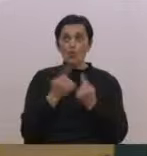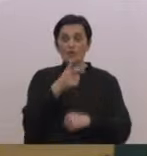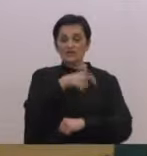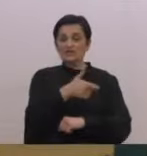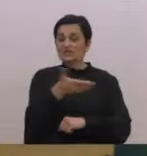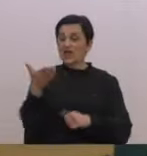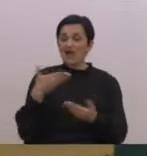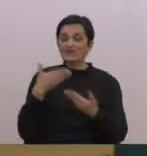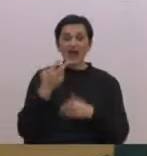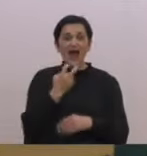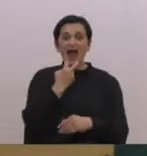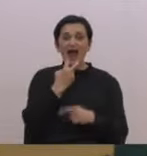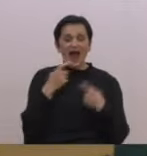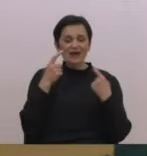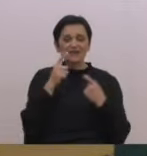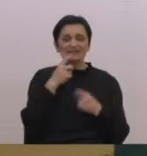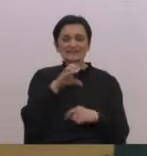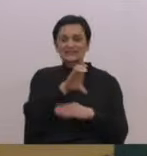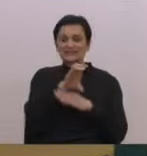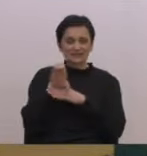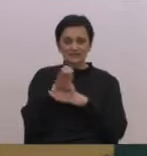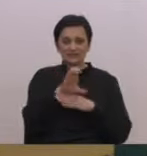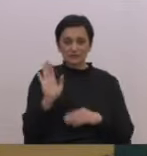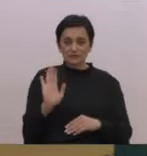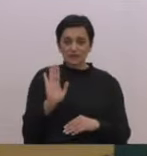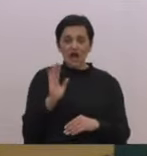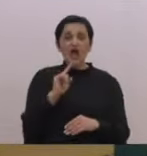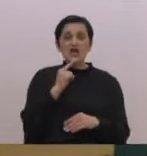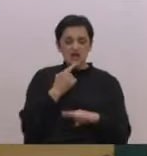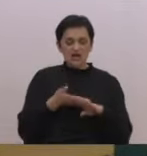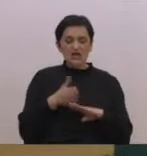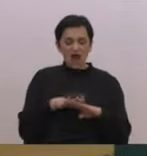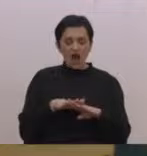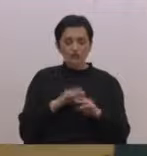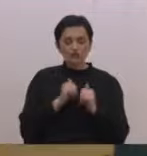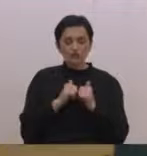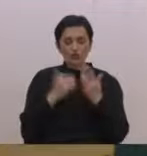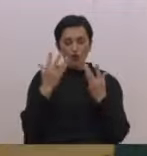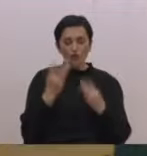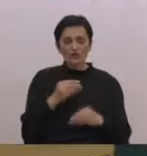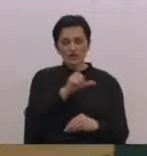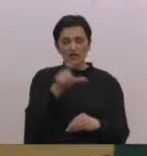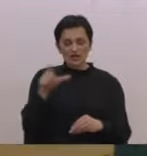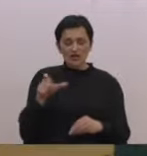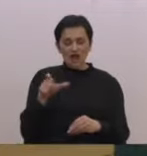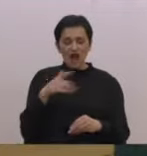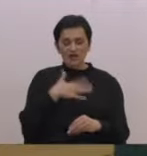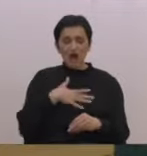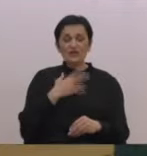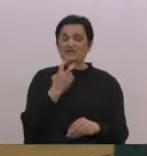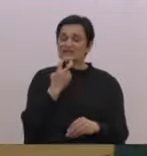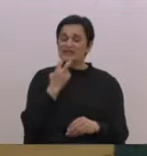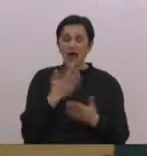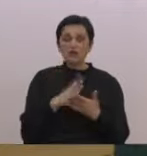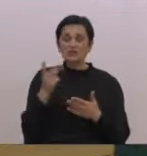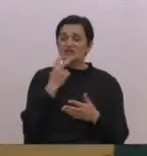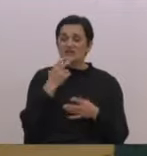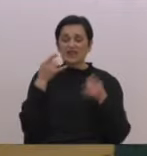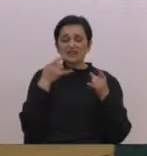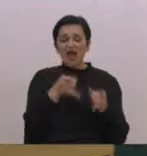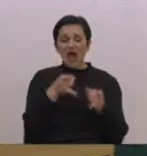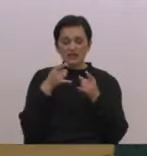და არ გავიღიმებდი, ნუ იკრიჭებით. Ეს გაჭირვება არის, რომელიც აწუხებს ყოველდღურად ხალხს, ეს არ არის სასაცილო. თქვენ დასცინით ამით